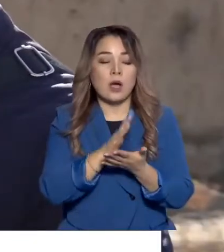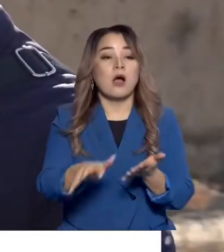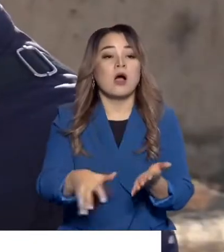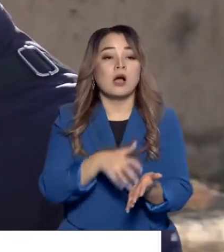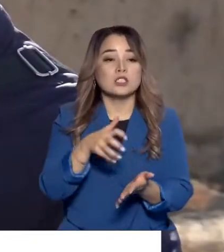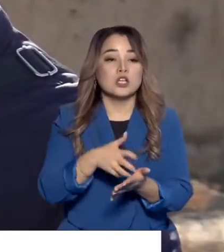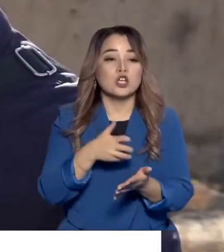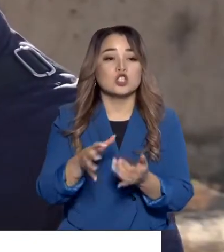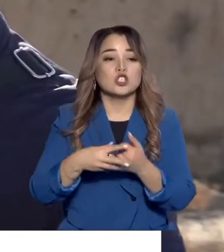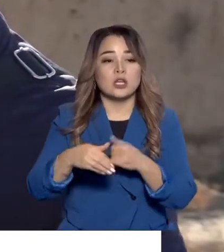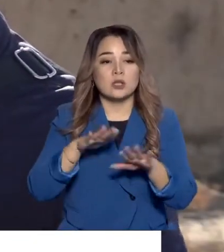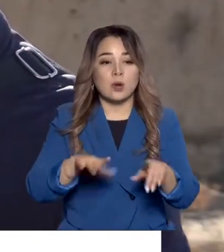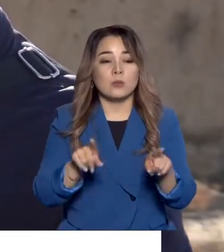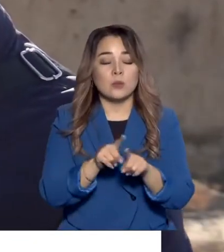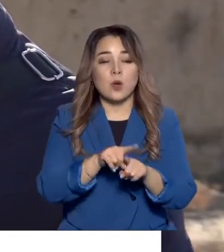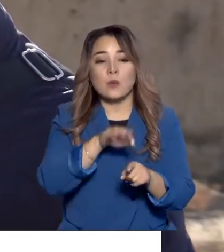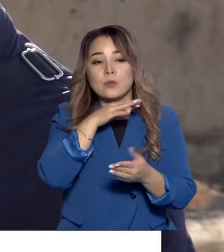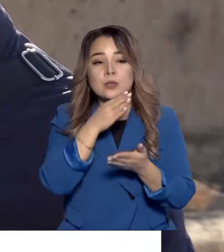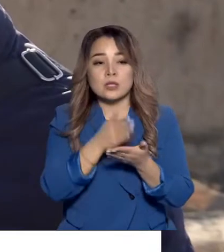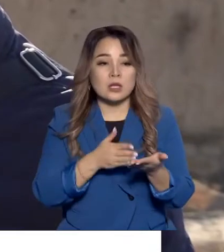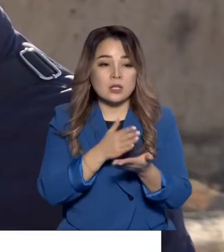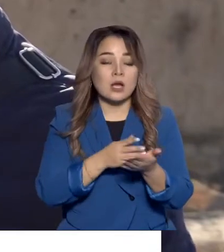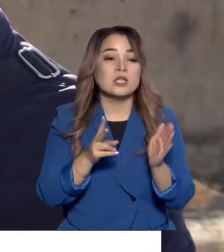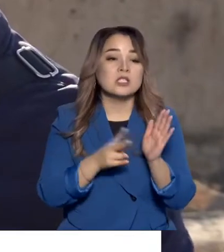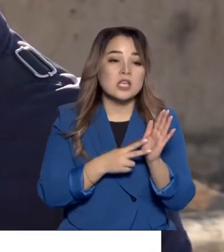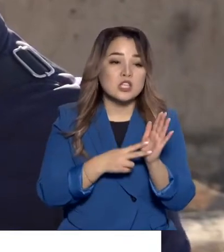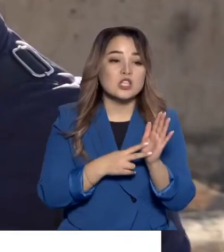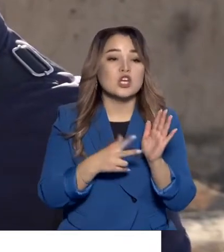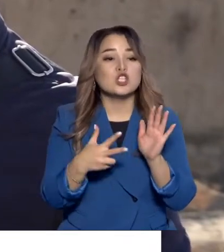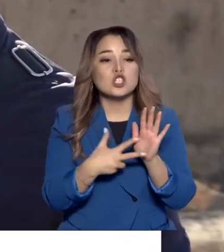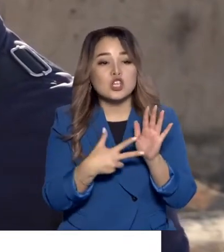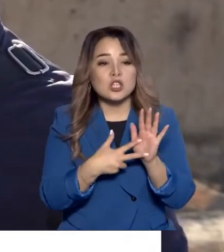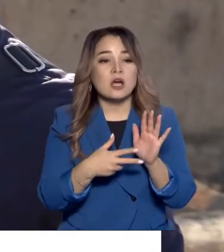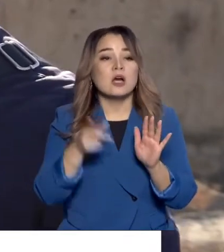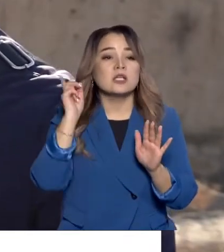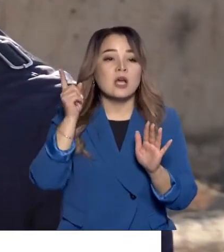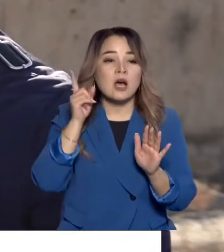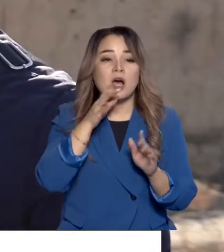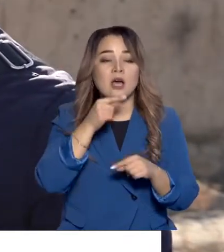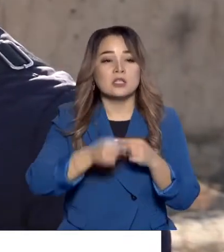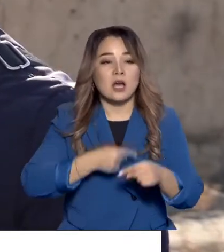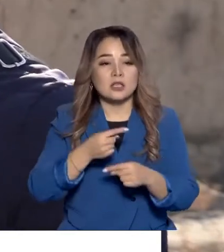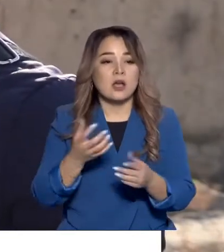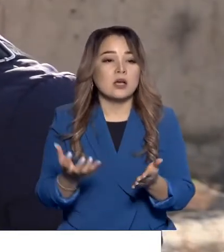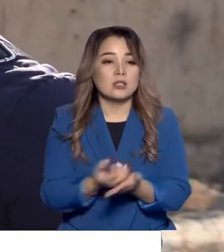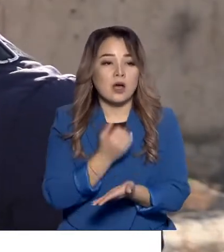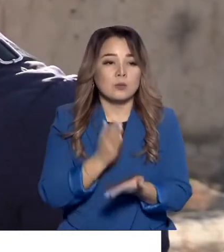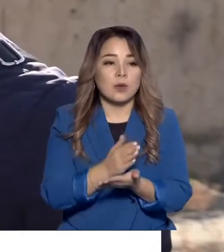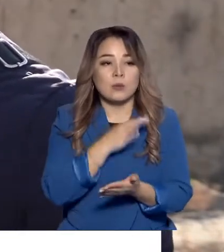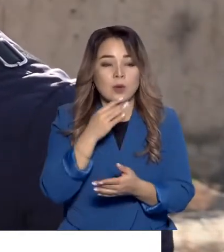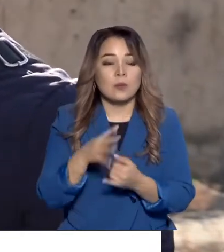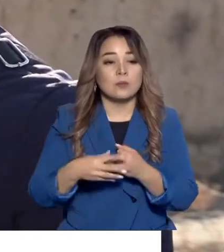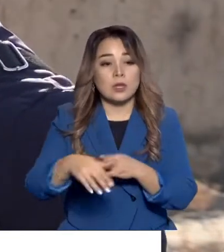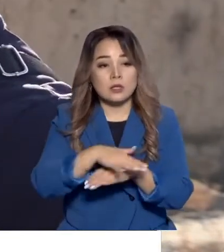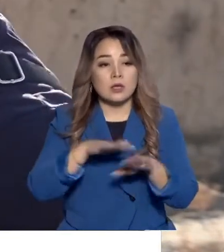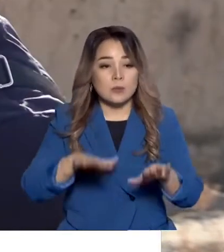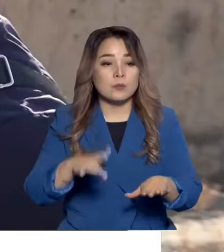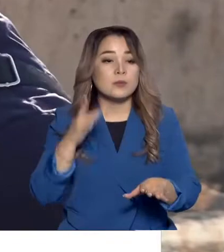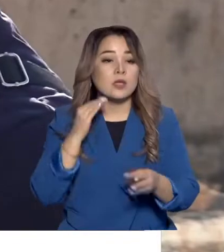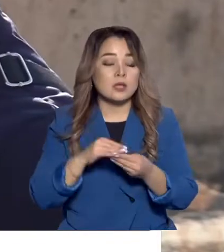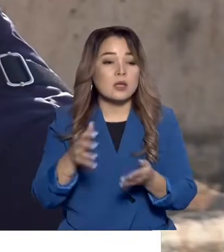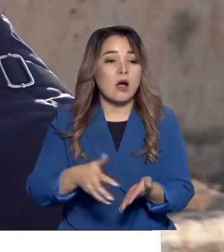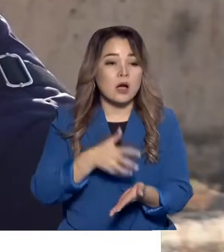өзүнөн мына сыякты мына 8-нчи, 7-нчи асырлардын жадыгерлери чыгып жатыр. Материгинин өзүнөн. Демек,